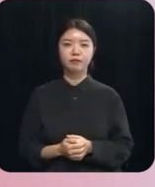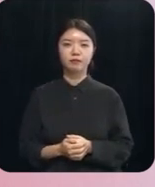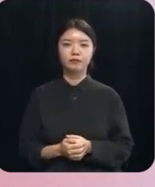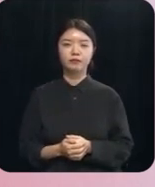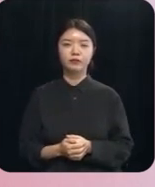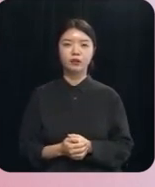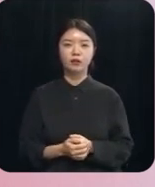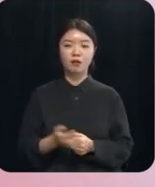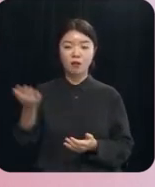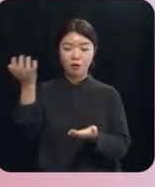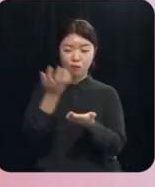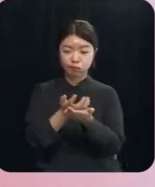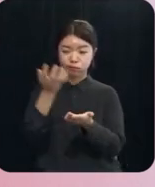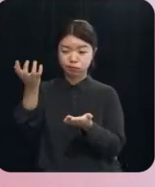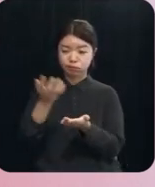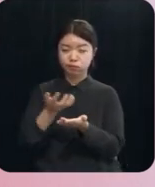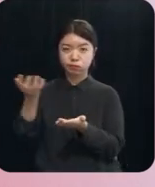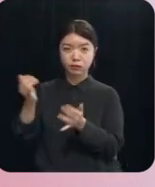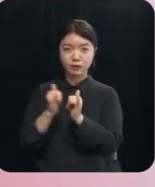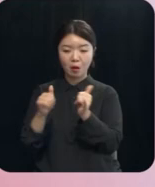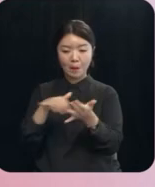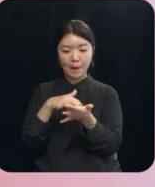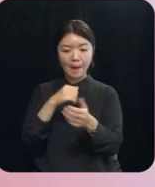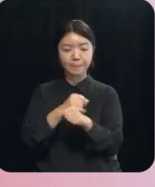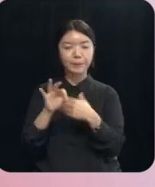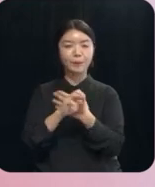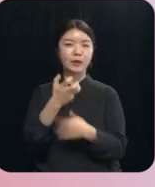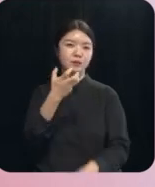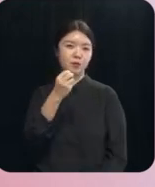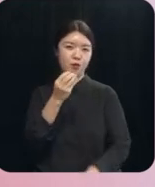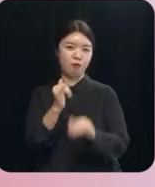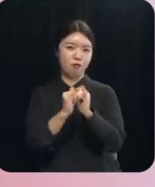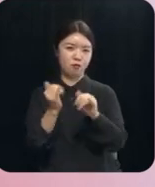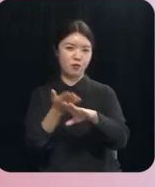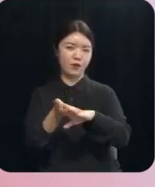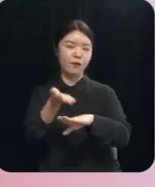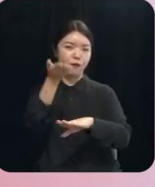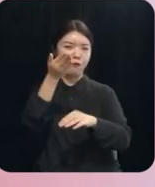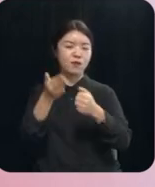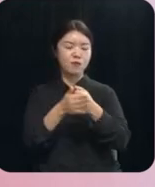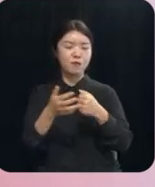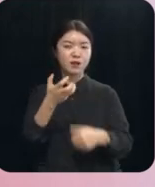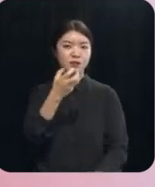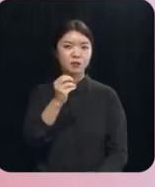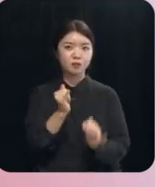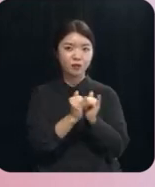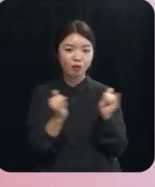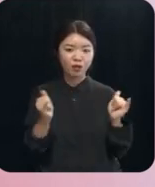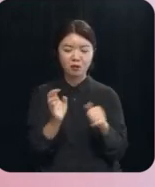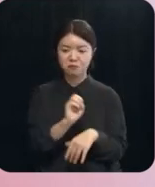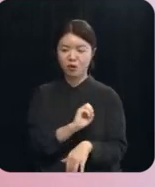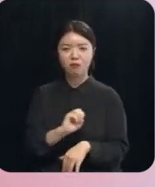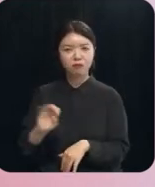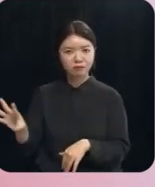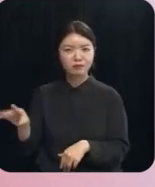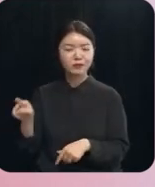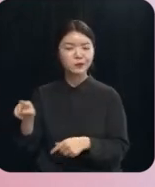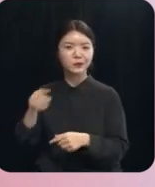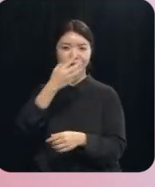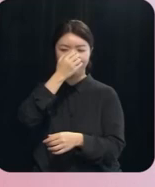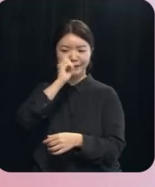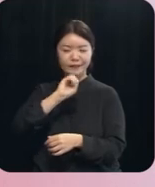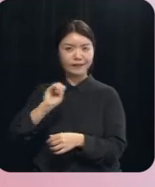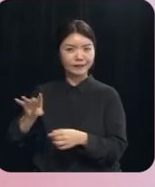유동 인구를 포함하게 되게 되면은 80만 명이 넘어가서 결국은 80만 명이 배출하는 그런